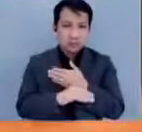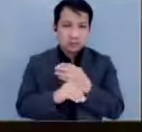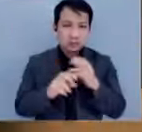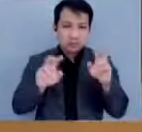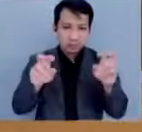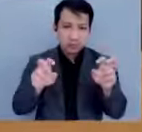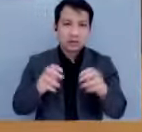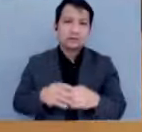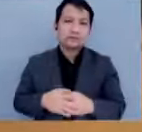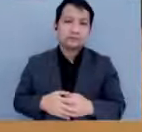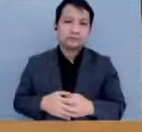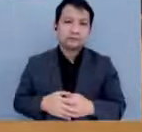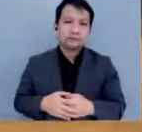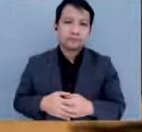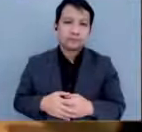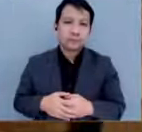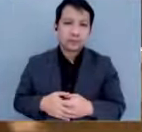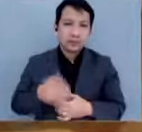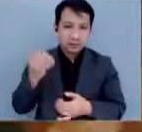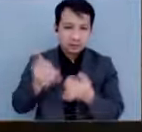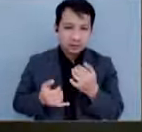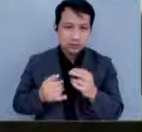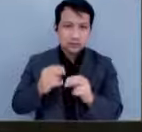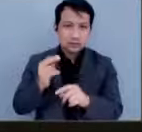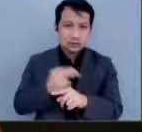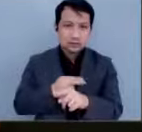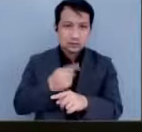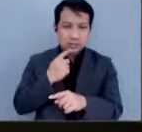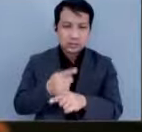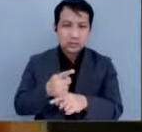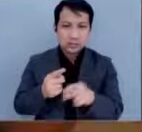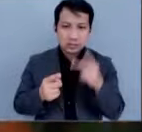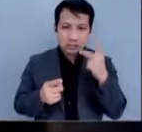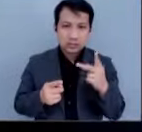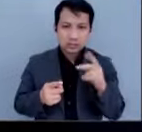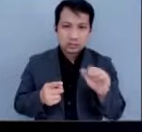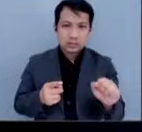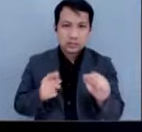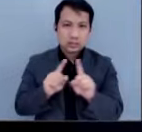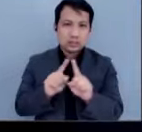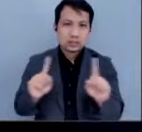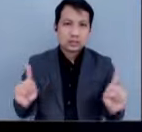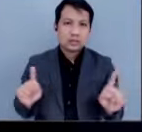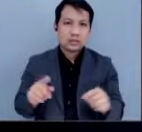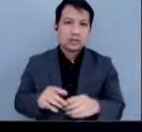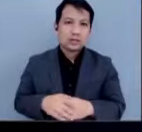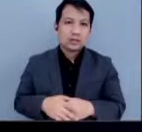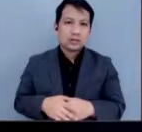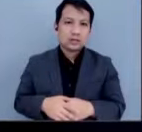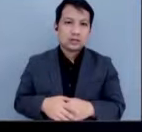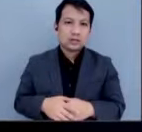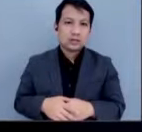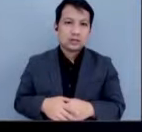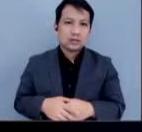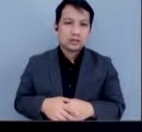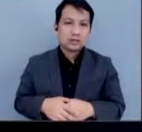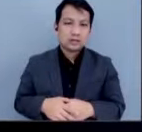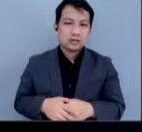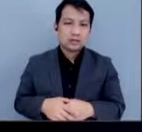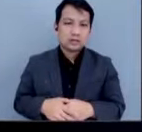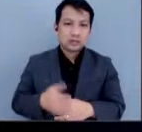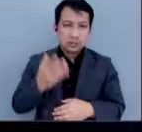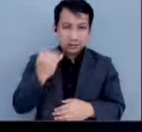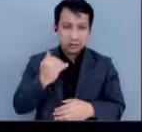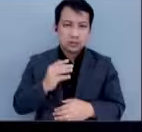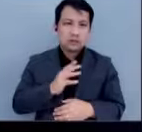unquote. Last November lang, nang kumpirmahin ni Catherine at Daniel na hiwalay na sila. Pero sa nasabing panayam ng magazine, gumaan